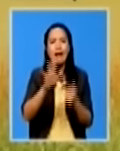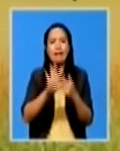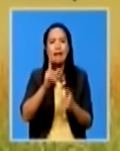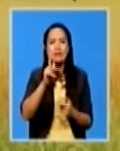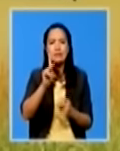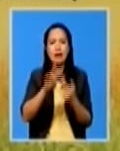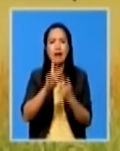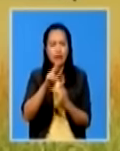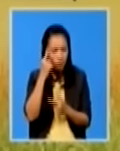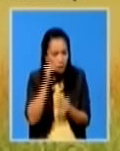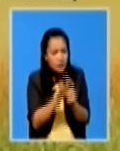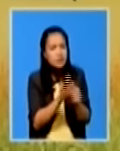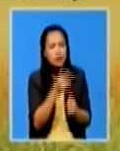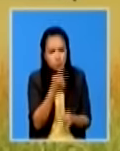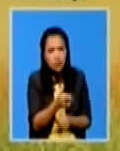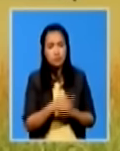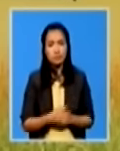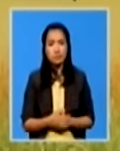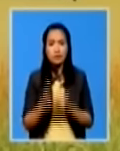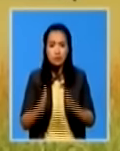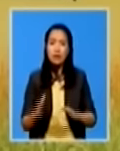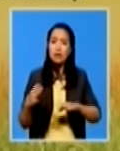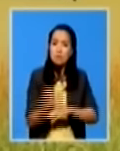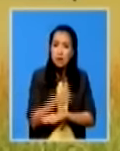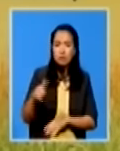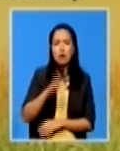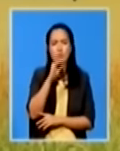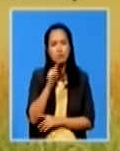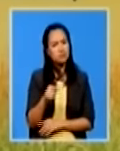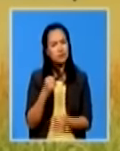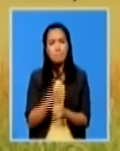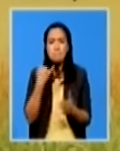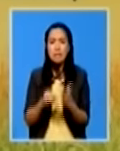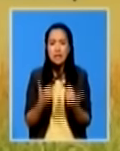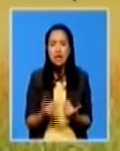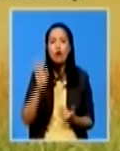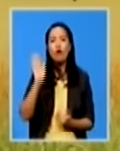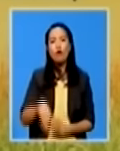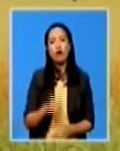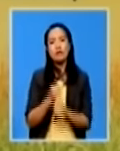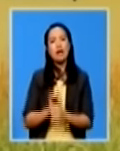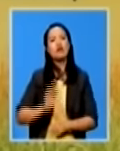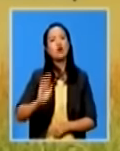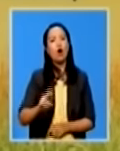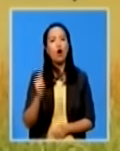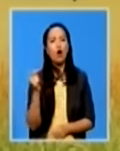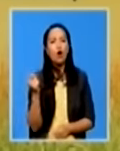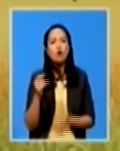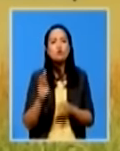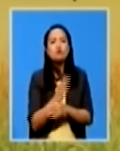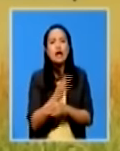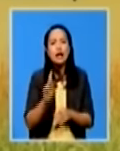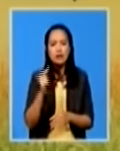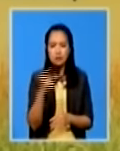คนที่ผ่านมามีนักการเมืองอดีตนักการเมืองออกมาพูดแบบสิ่งที่บกพร่องวันนี้เป็นงานธุรการที่ข้าราชการต้องทำอยู่แล้วน